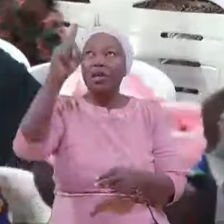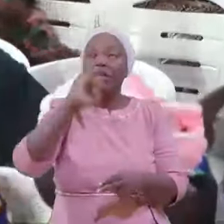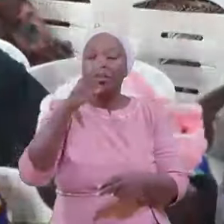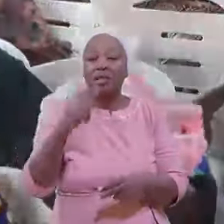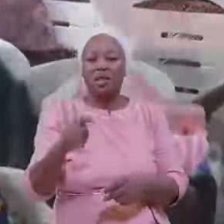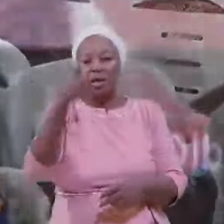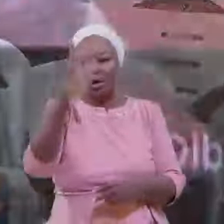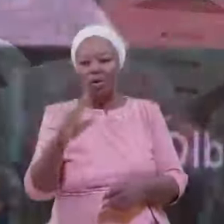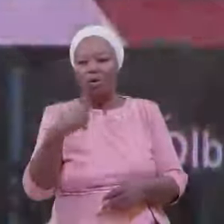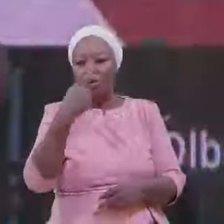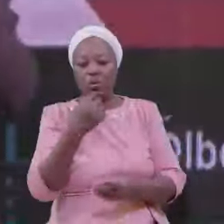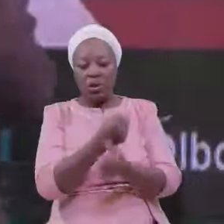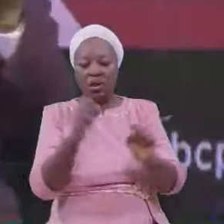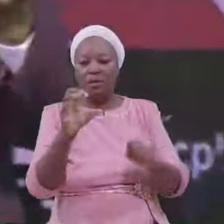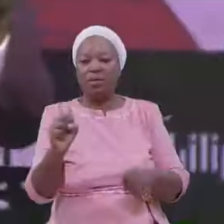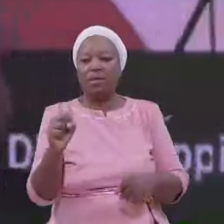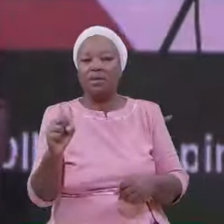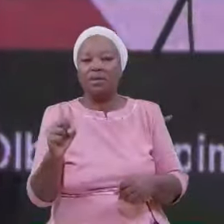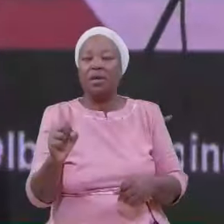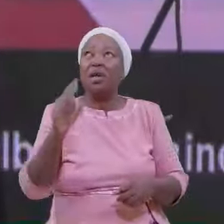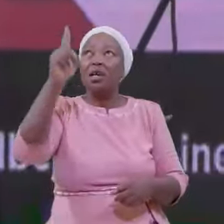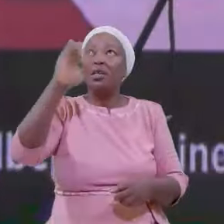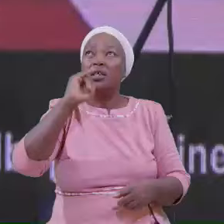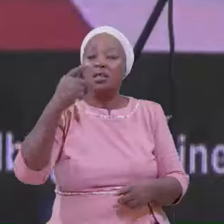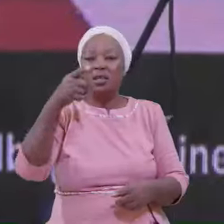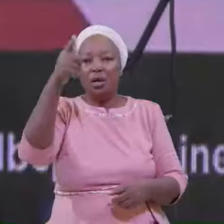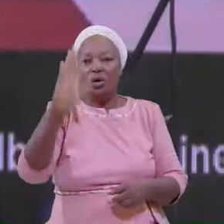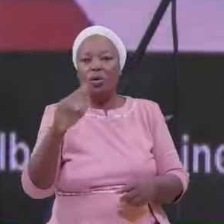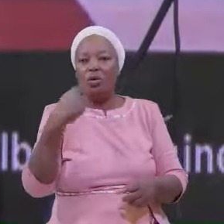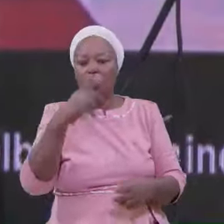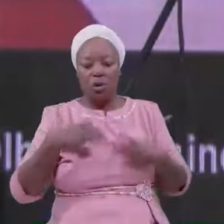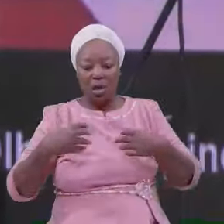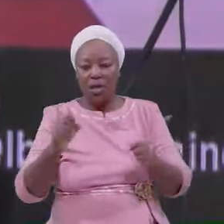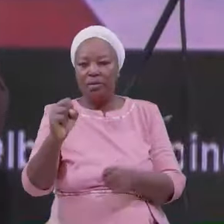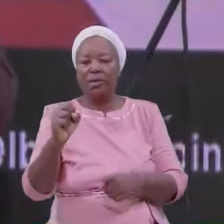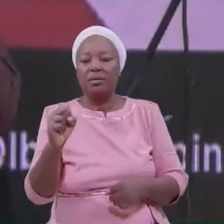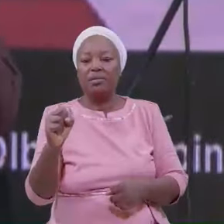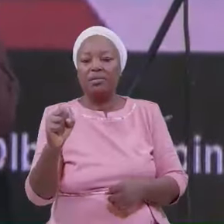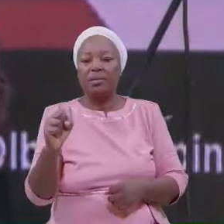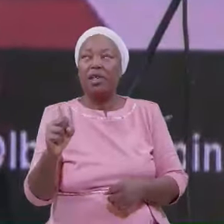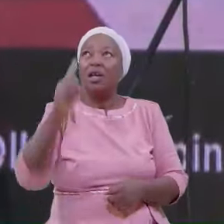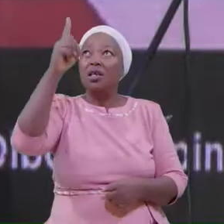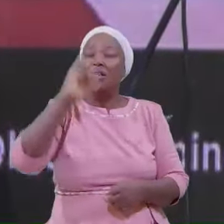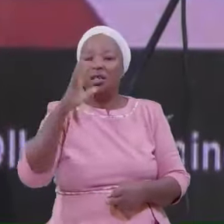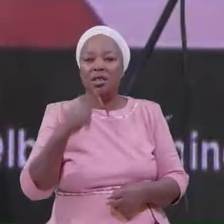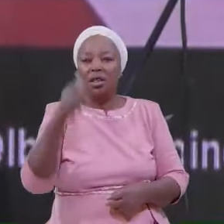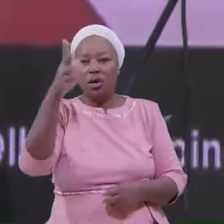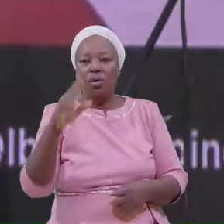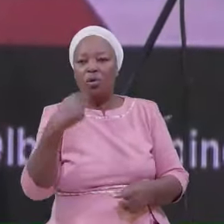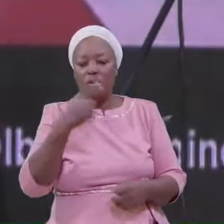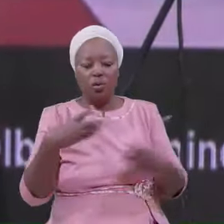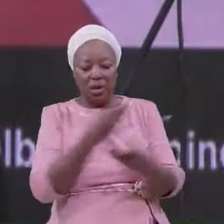Ang Diyos ang nagsabi. It's the God who heals. Ang Panginoon ang nagpapagaling. The God who delivers from